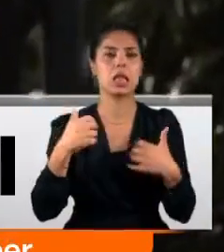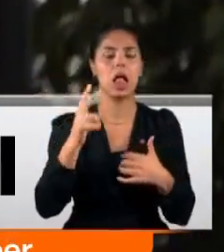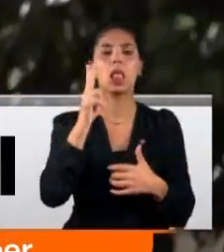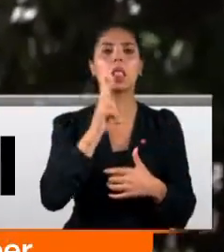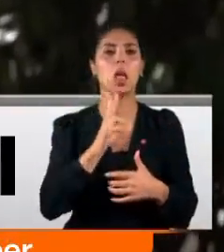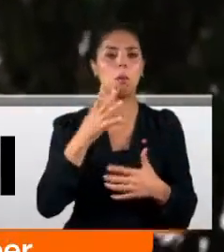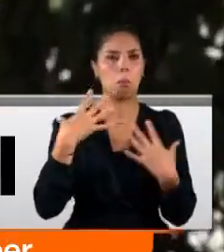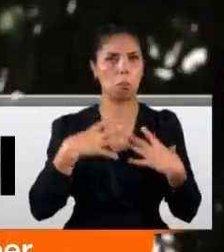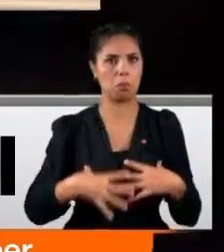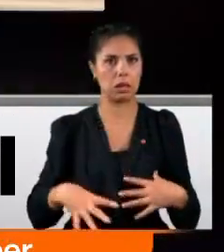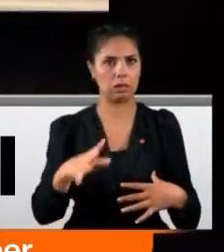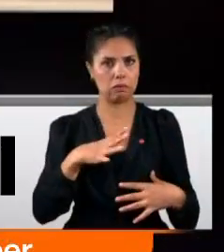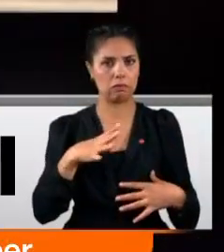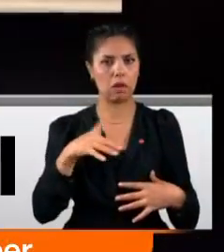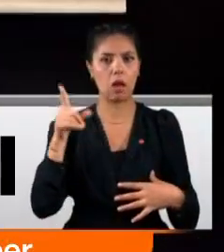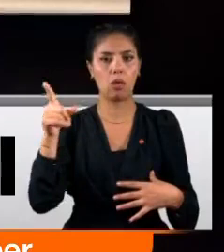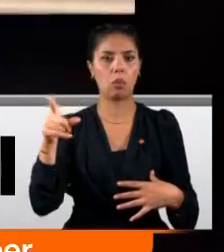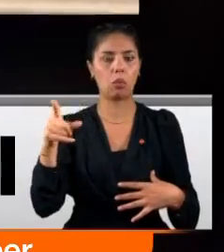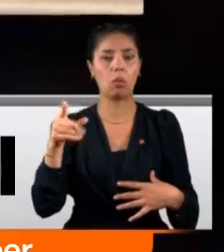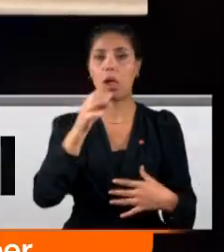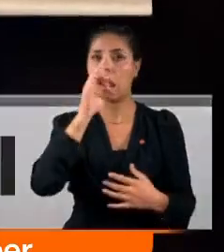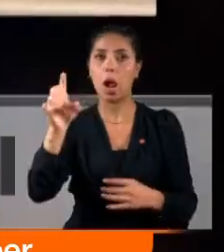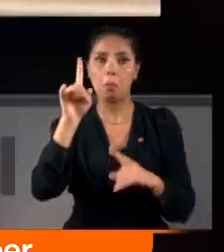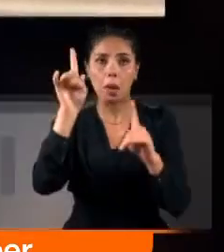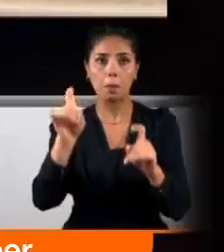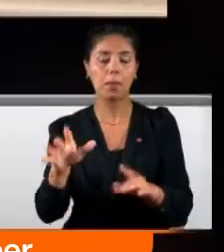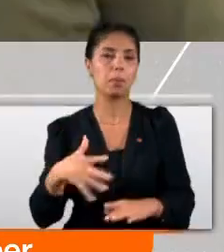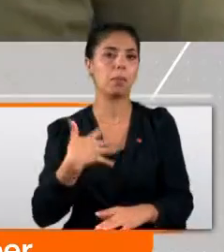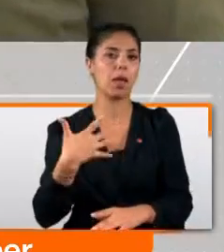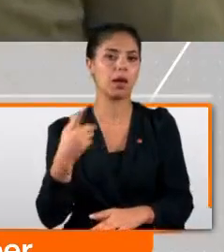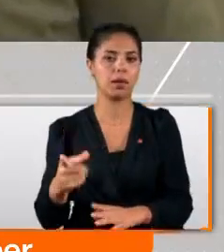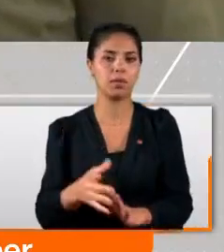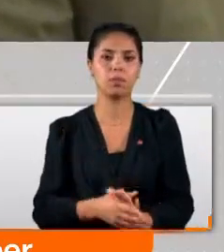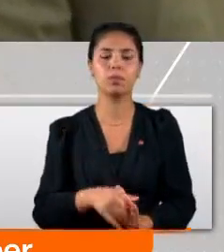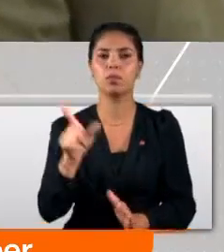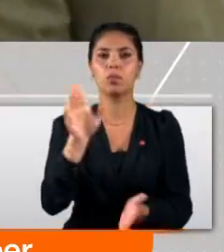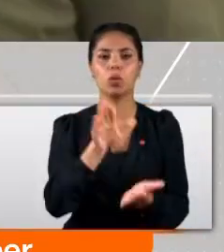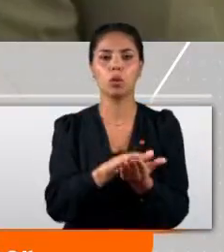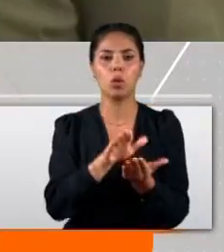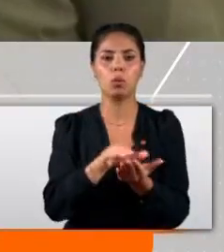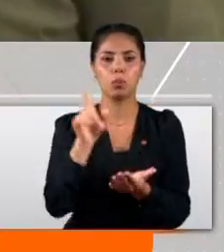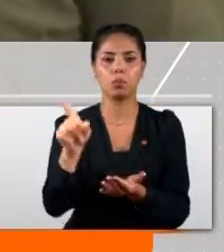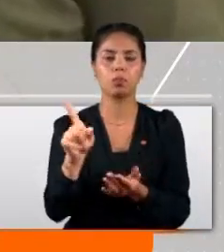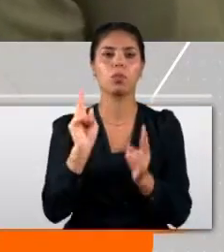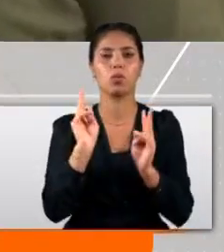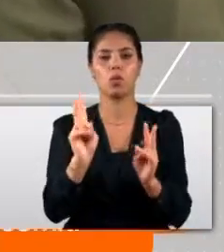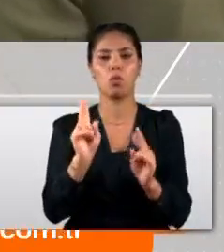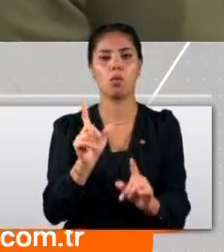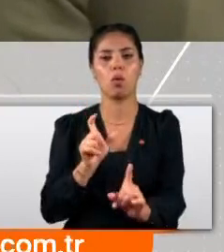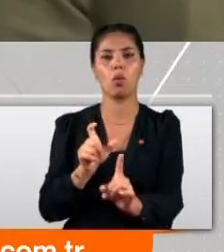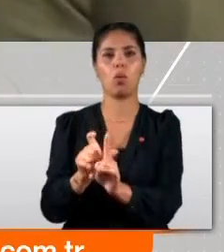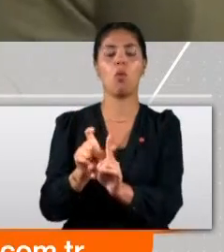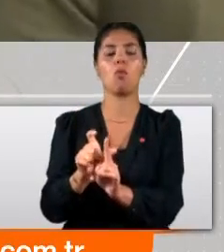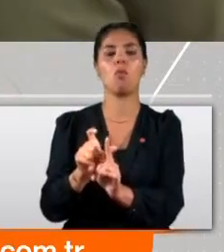temiz olması akıllara birileri mesaj mı gönderiyor sorusunu getirdi. Doberman köpekleri normalde koruma ırkı